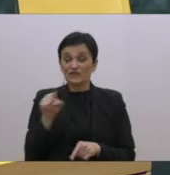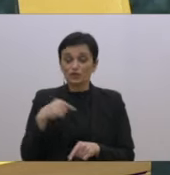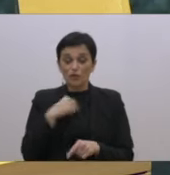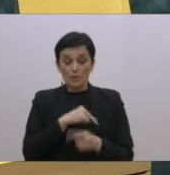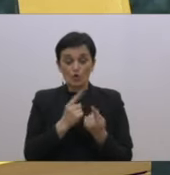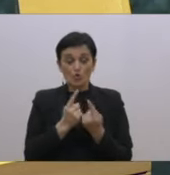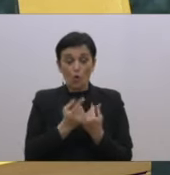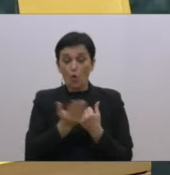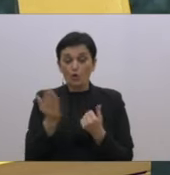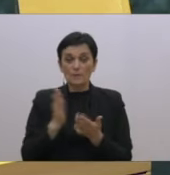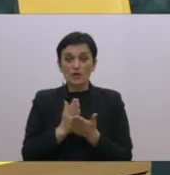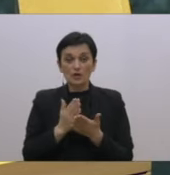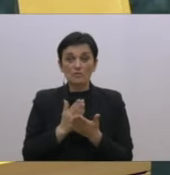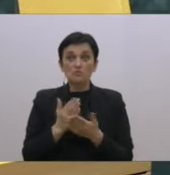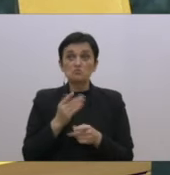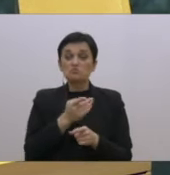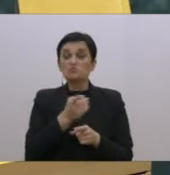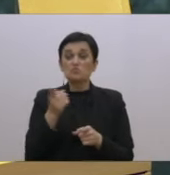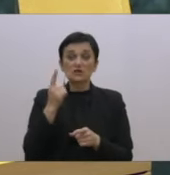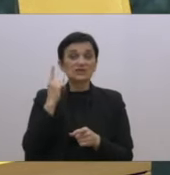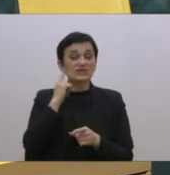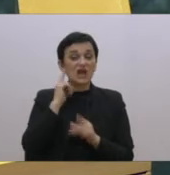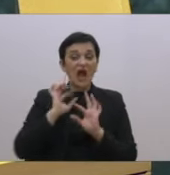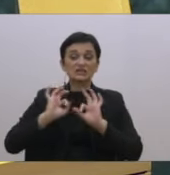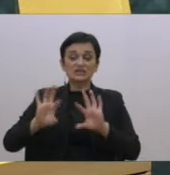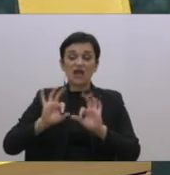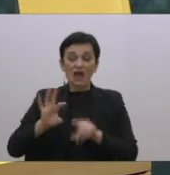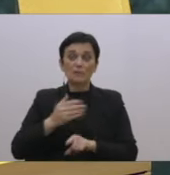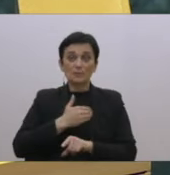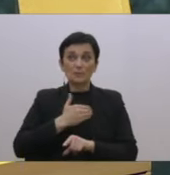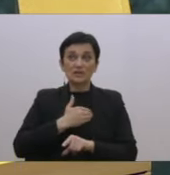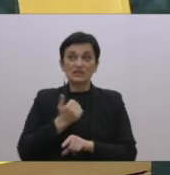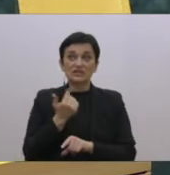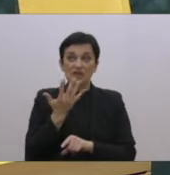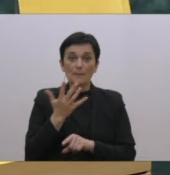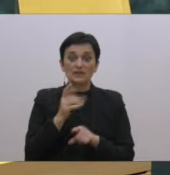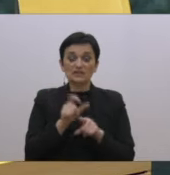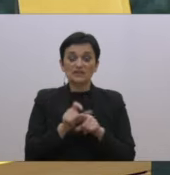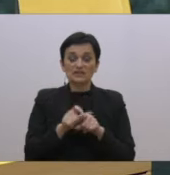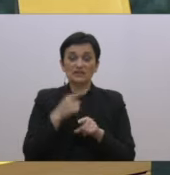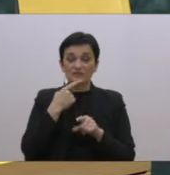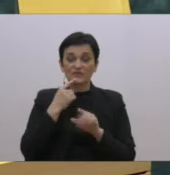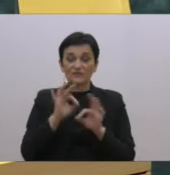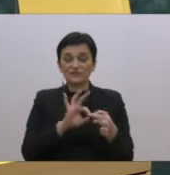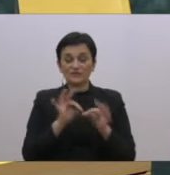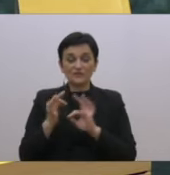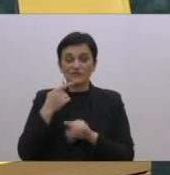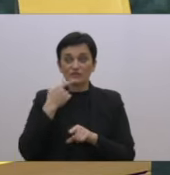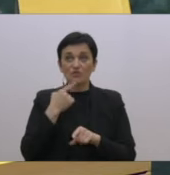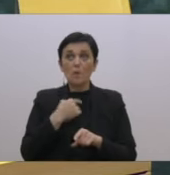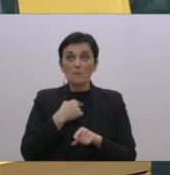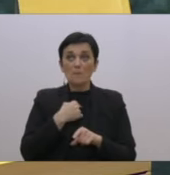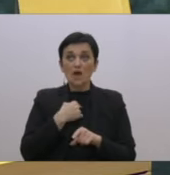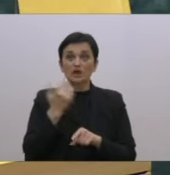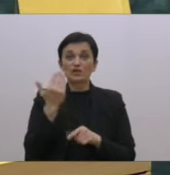კოლეგები დარბაზში, მე იმათ გასაგებად მინდა რამოდენიმე წინადადება თქვა. მე გავეცანი